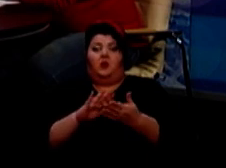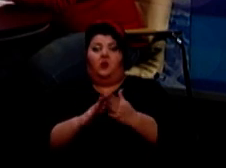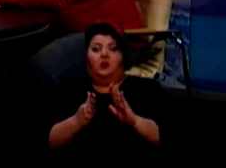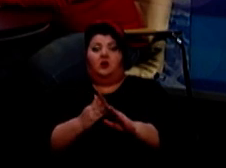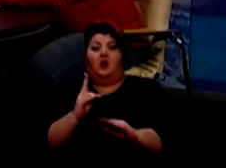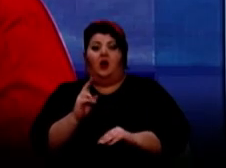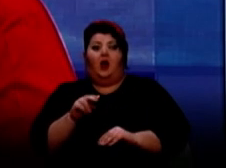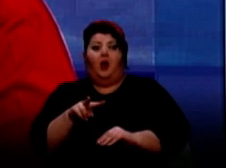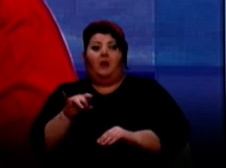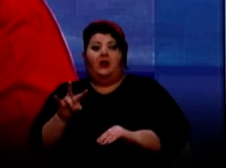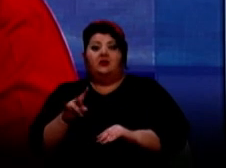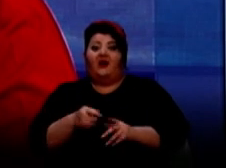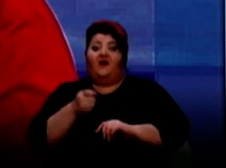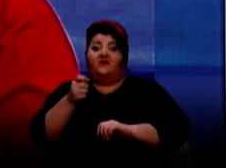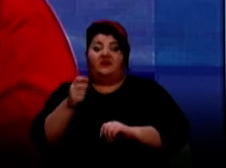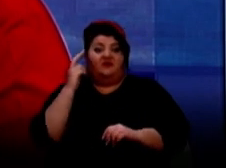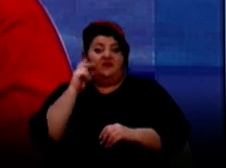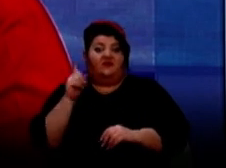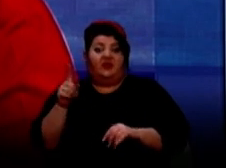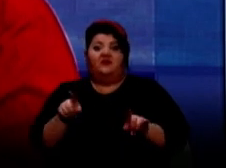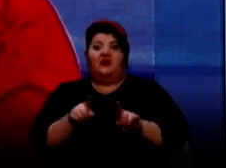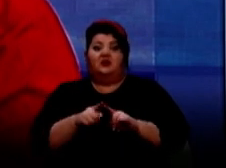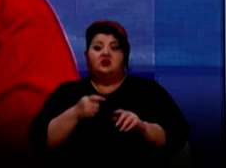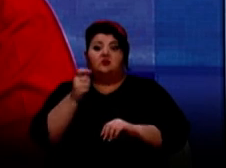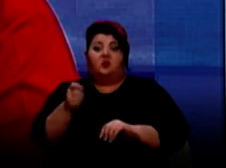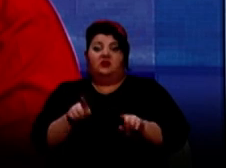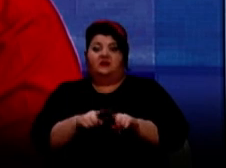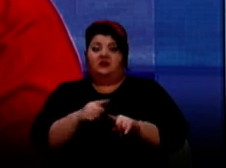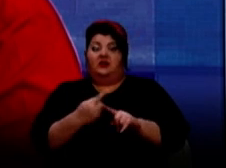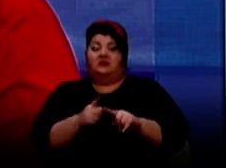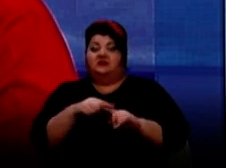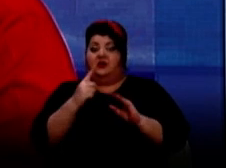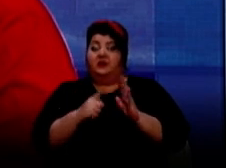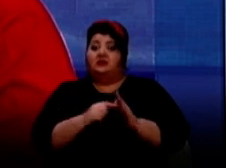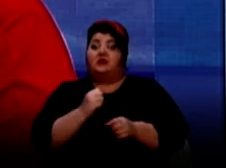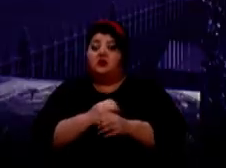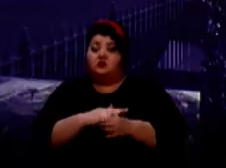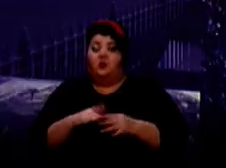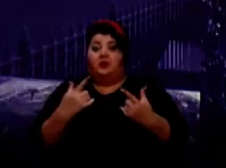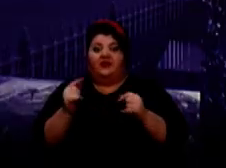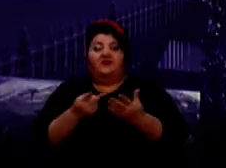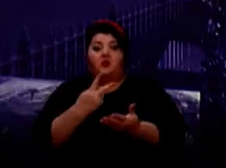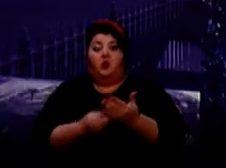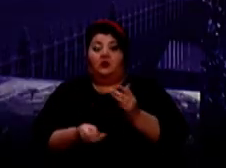Каплін видвинув в Києві і теж попитався це питання зробити, де він програв суд